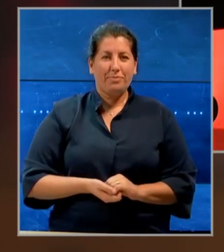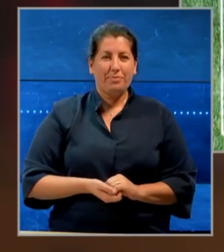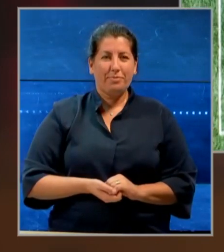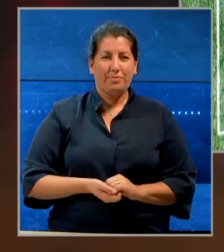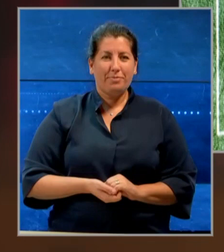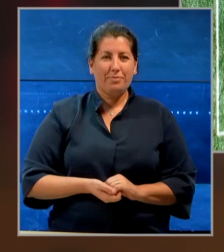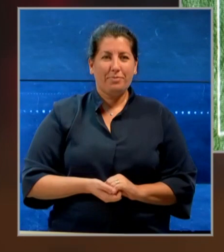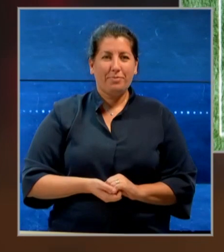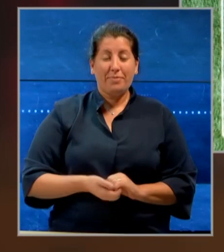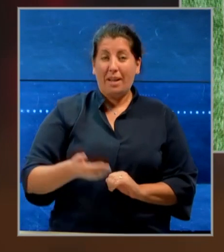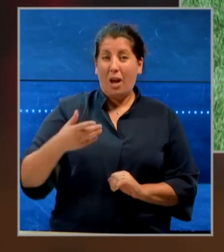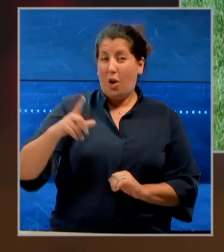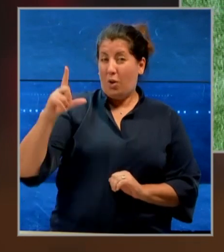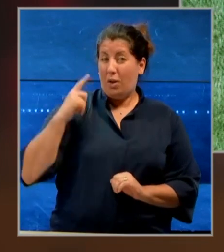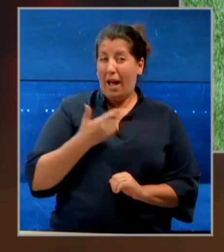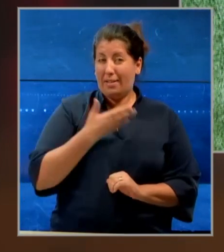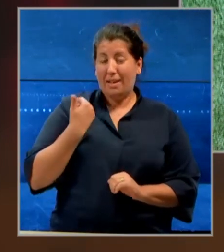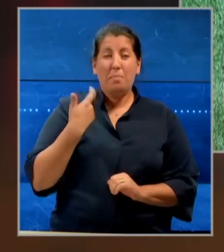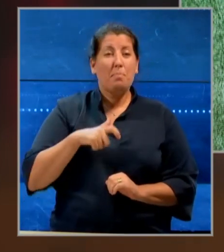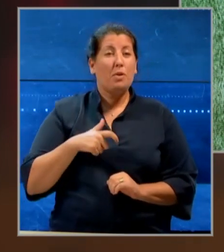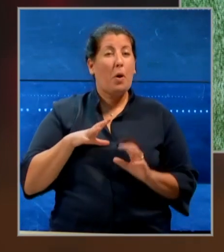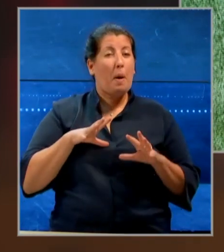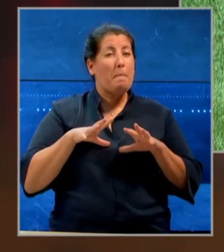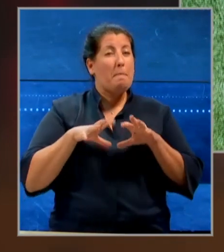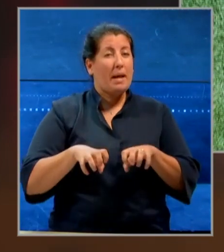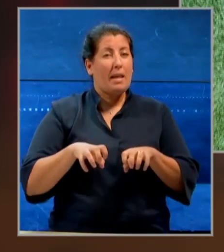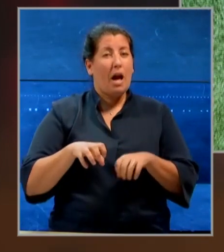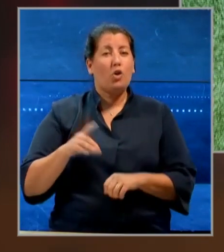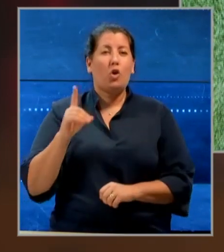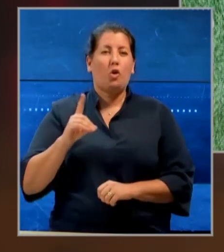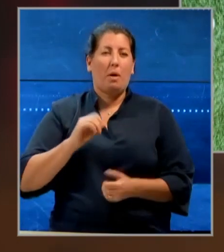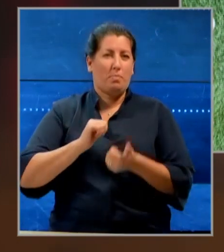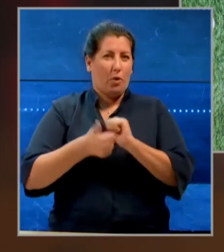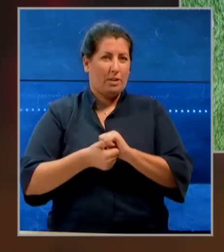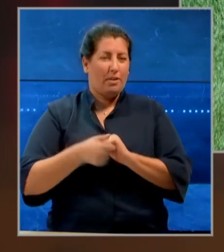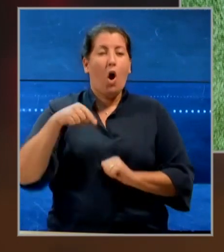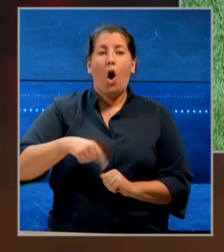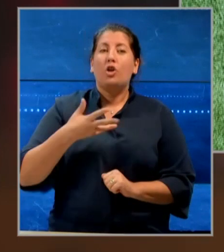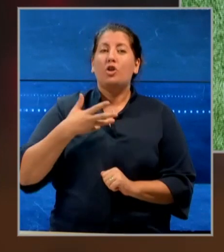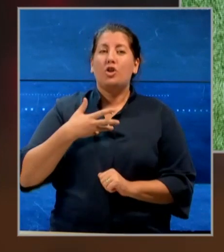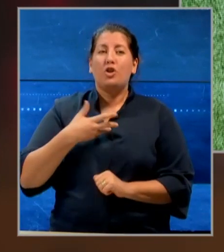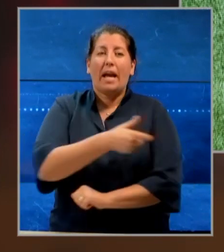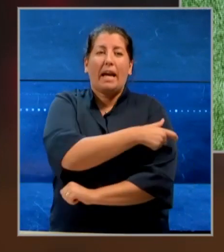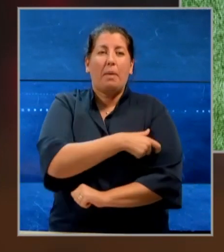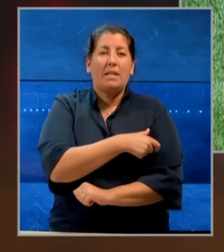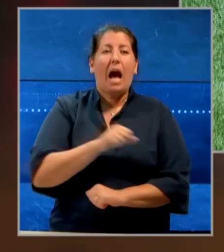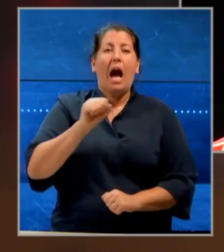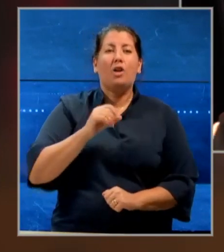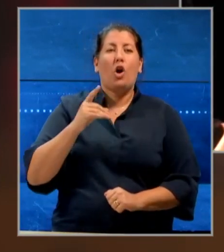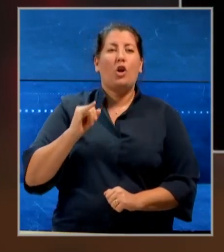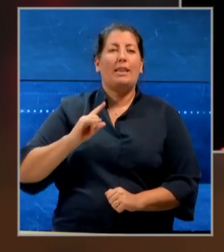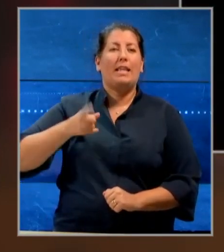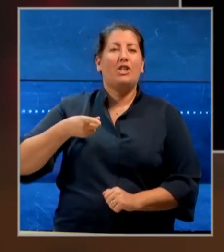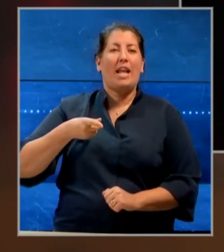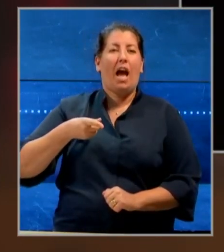L'altra volta non c'era perché era impegnato alla Domenica Sportiva. Oggi c'è il nostro capitano Antonio Di Gennaro.